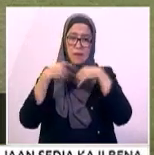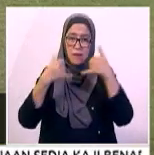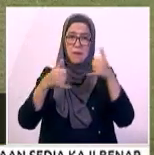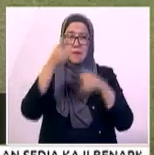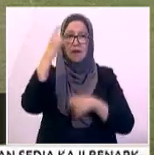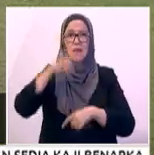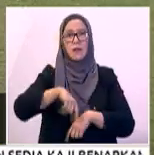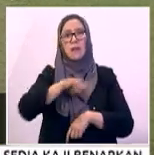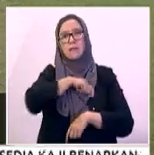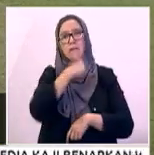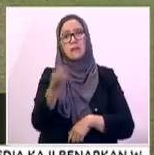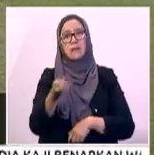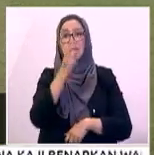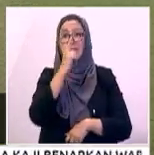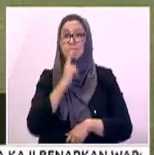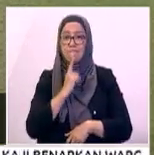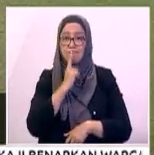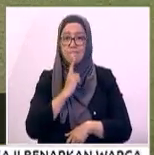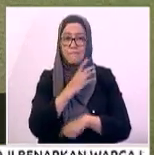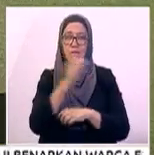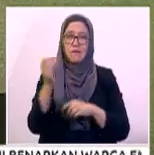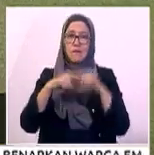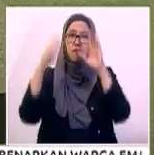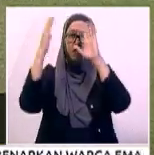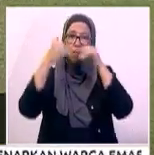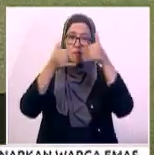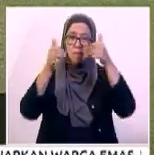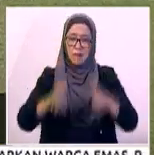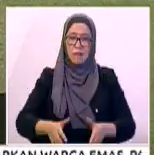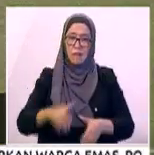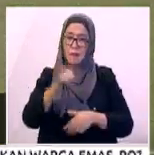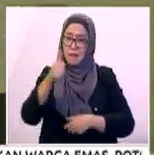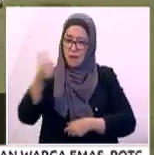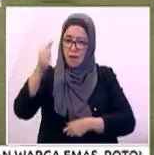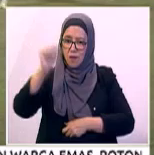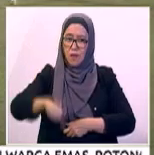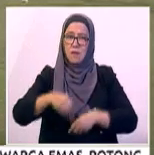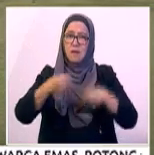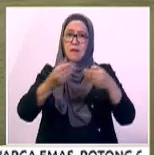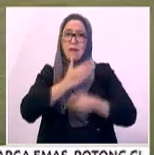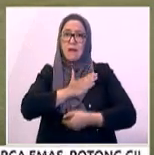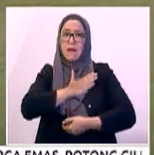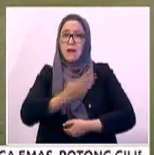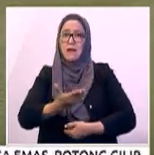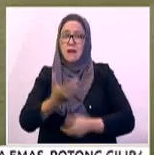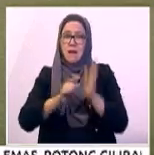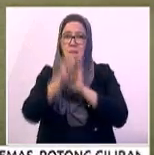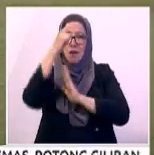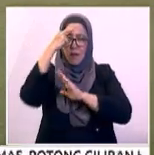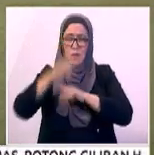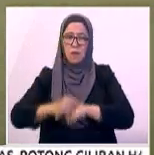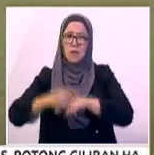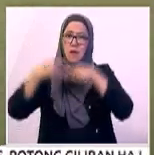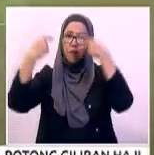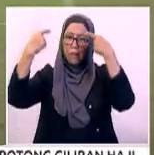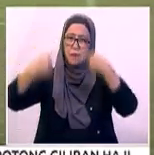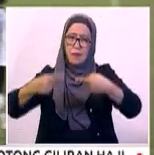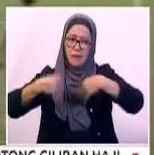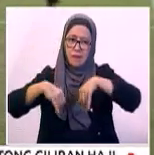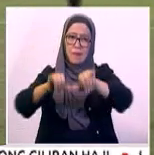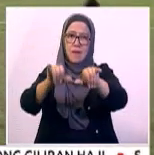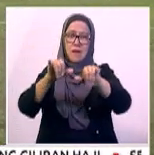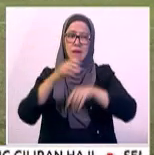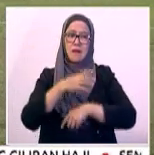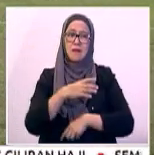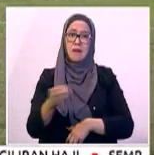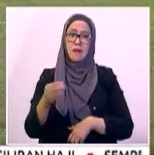kad merah, beliau mengharapkan pemain lain dapat memberikan komitmen lebih tinggi bagi memenangi perlawanan. Naib juara Piala Malaysia musim lalu